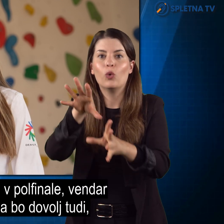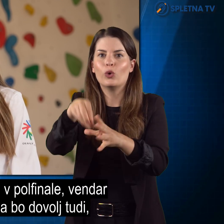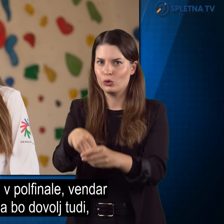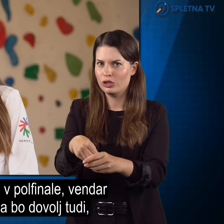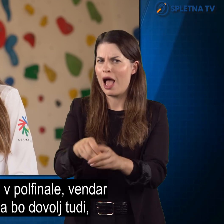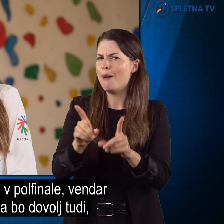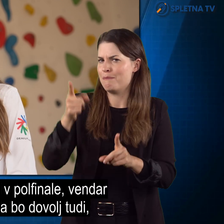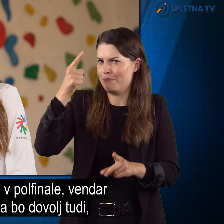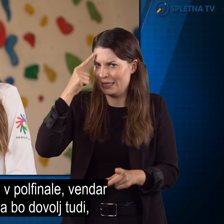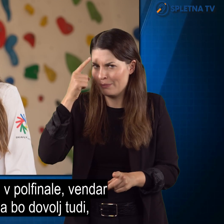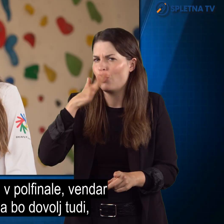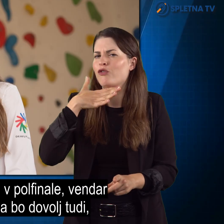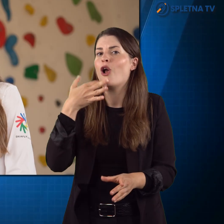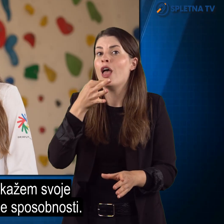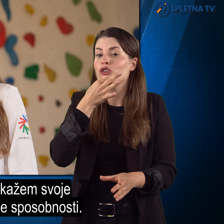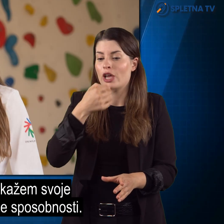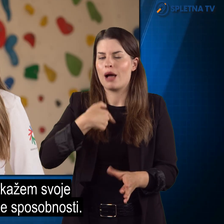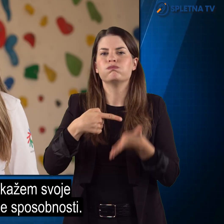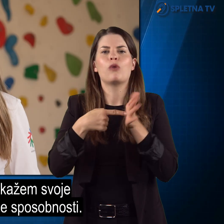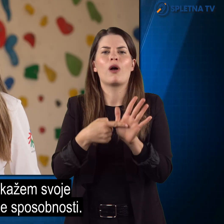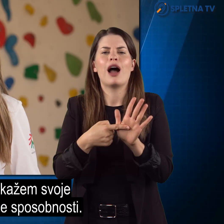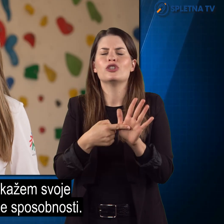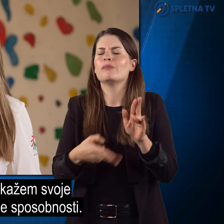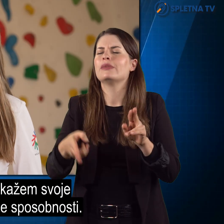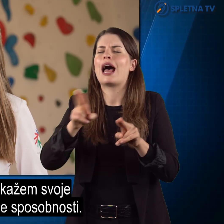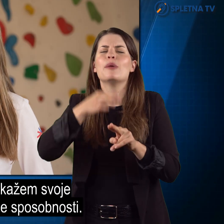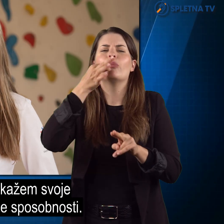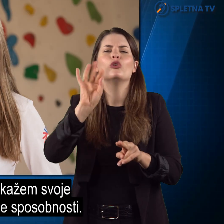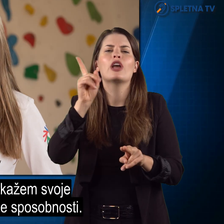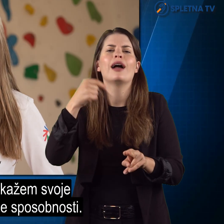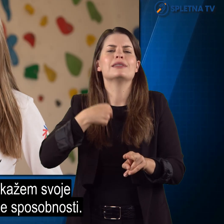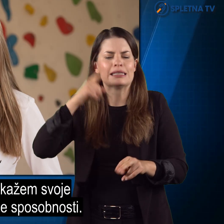vendar mislim, da bo dovolj tudi, če pokažem svoje najboljše sposobnosti.